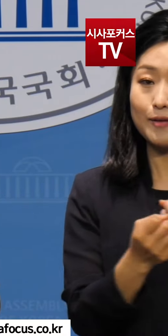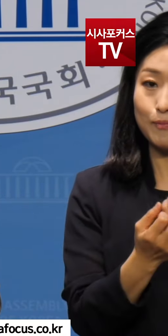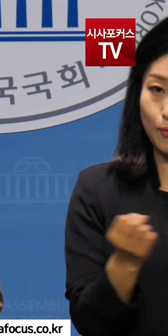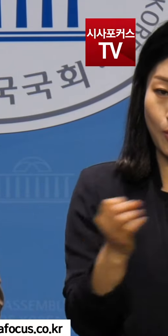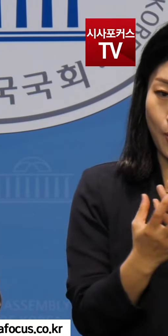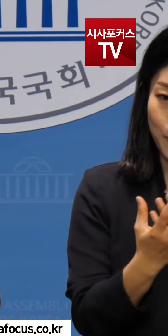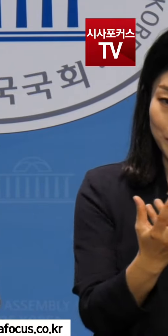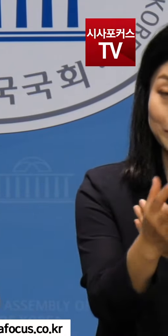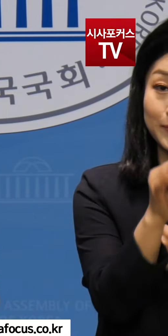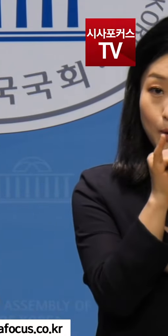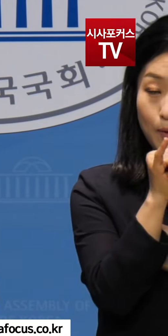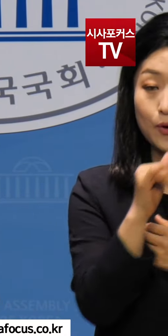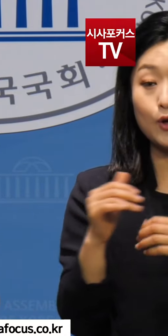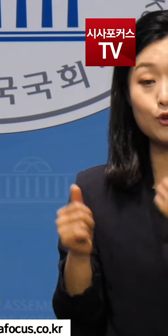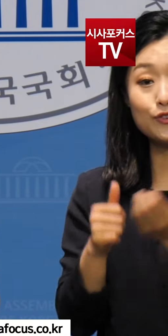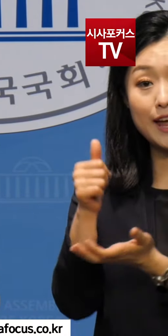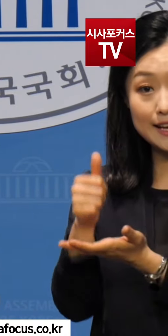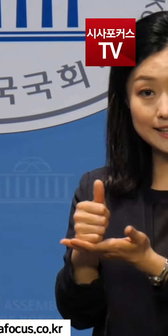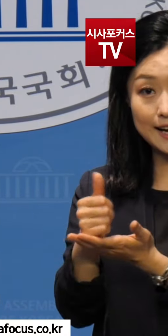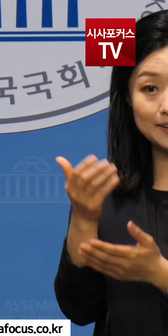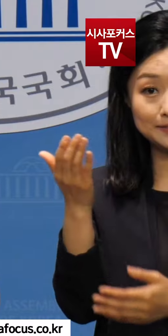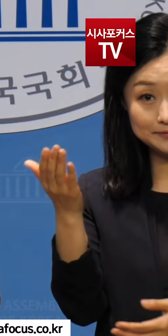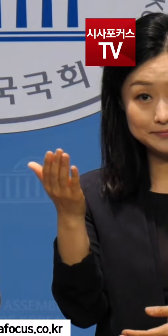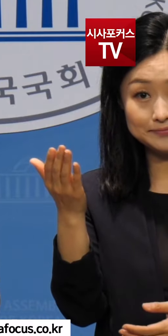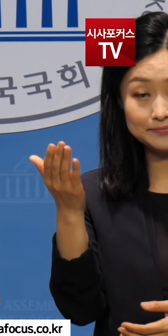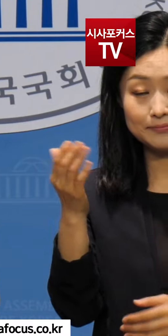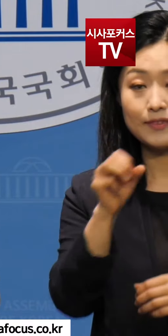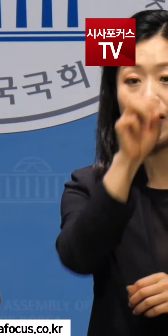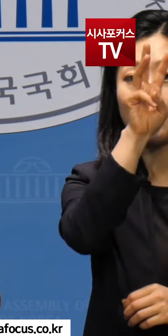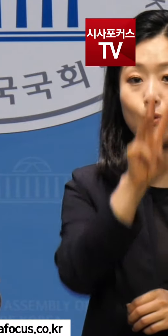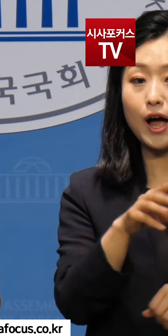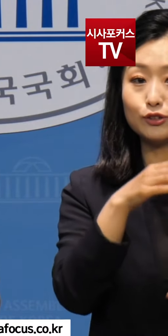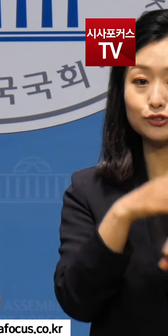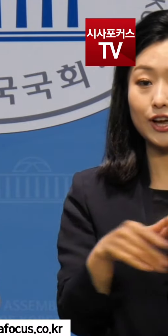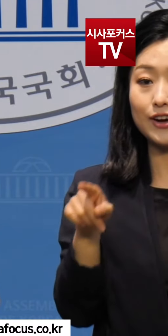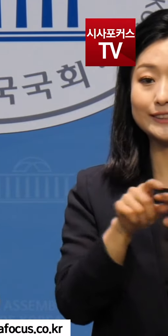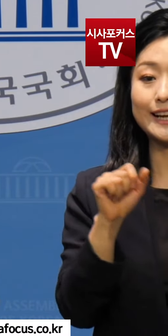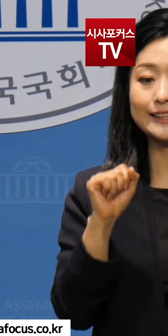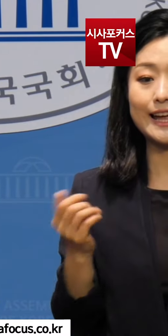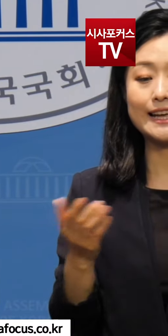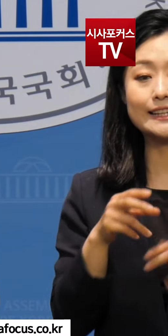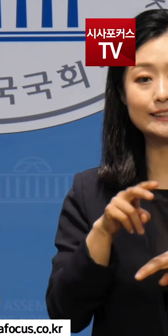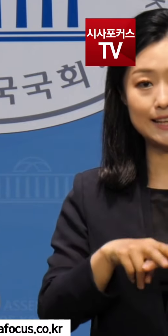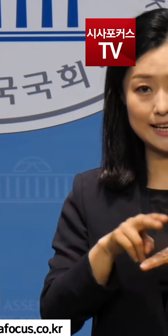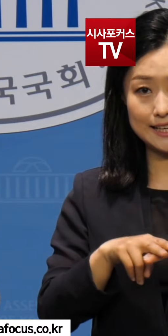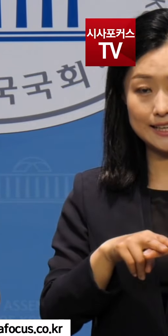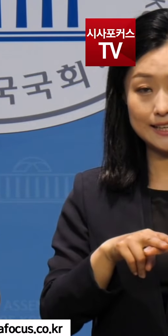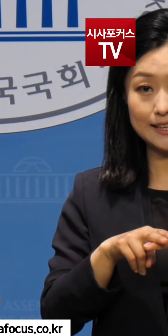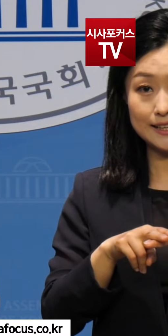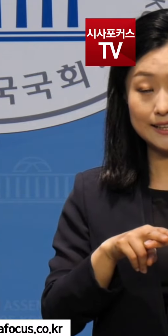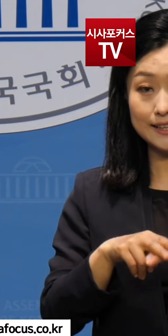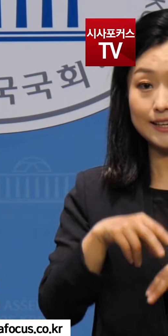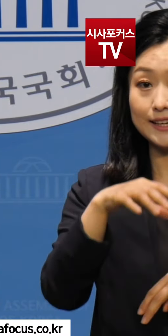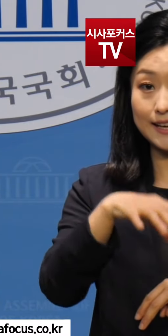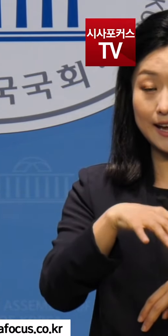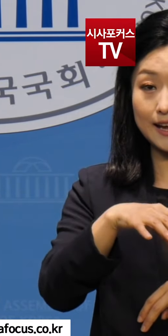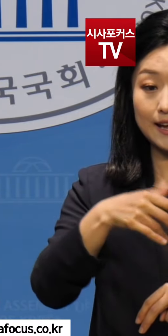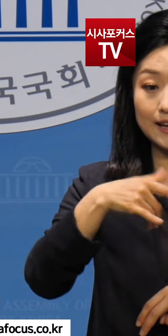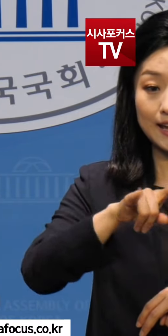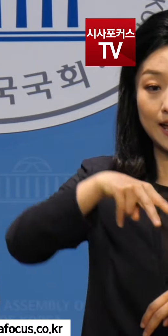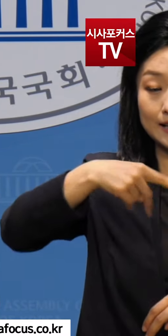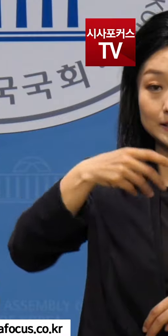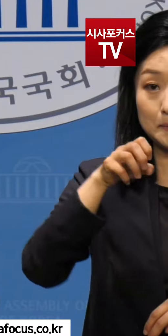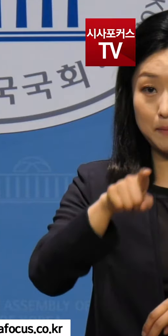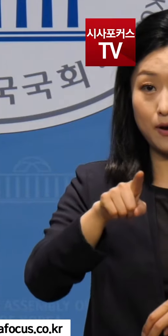것이며, 우원식 국회의장은 광주형 상생형 일자리 모델인 GGM에서 만든 캐스퍼